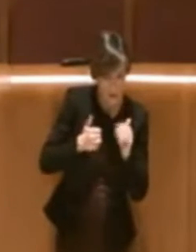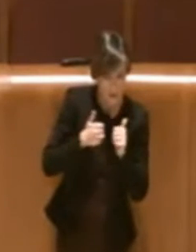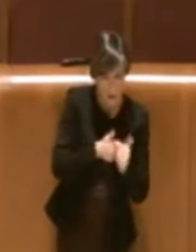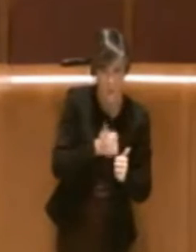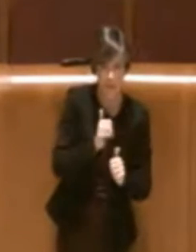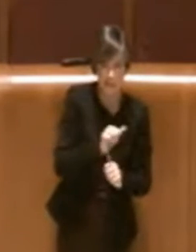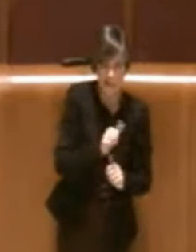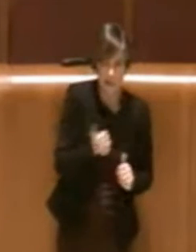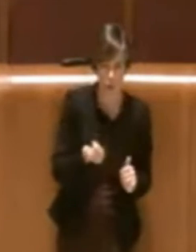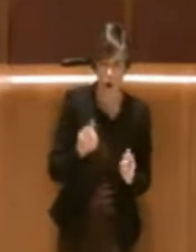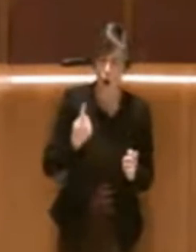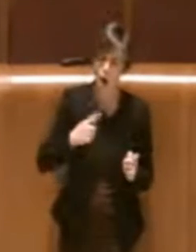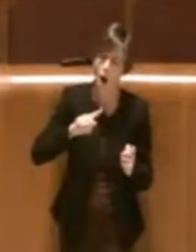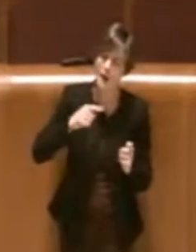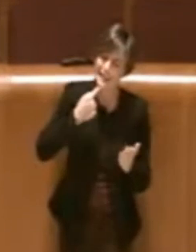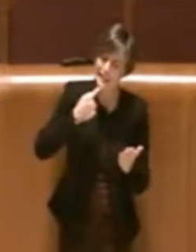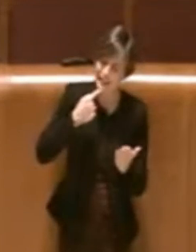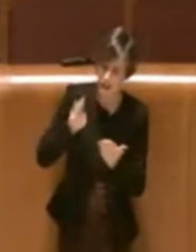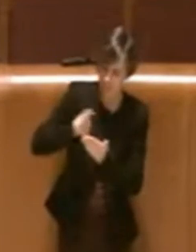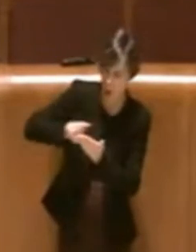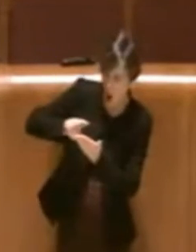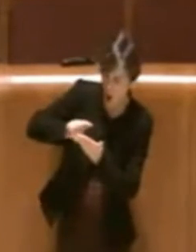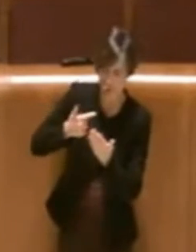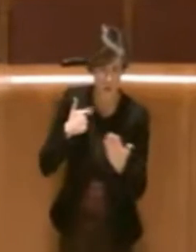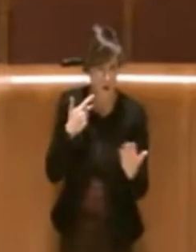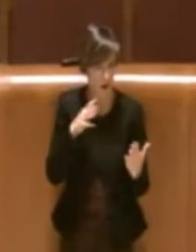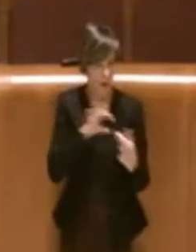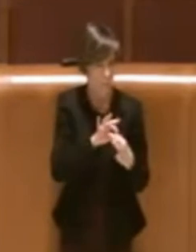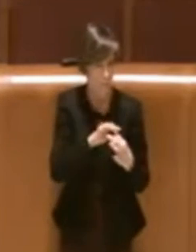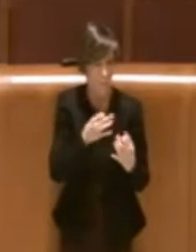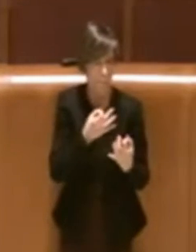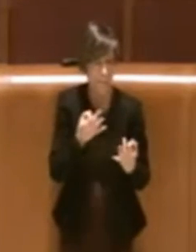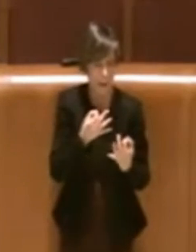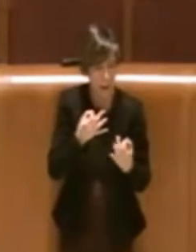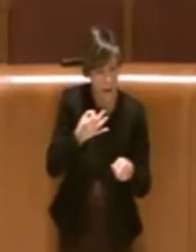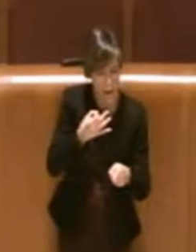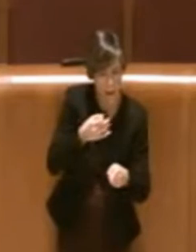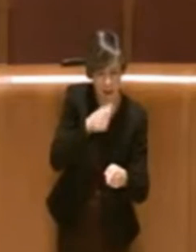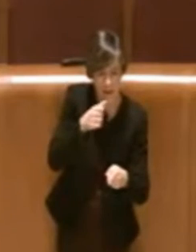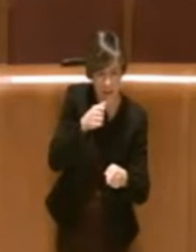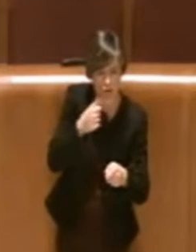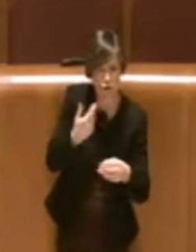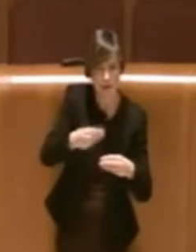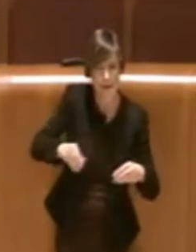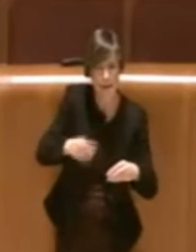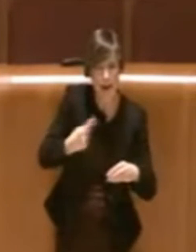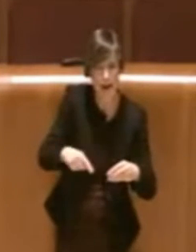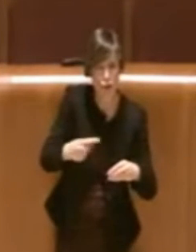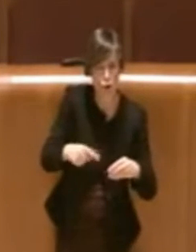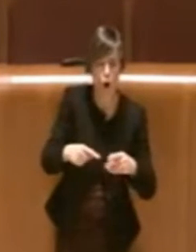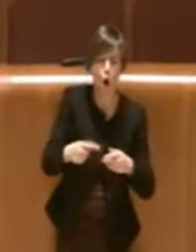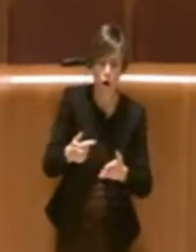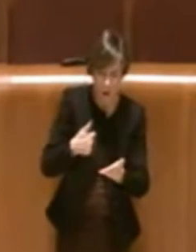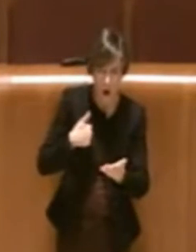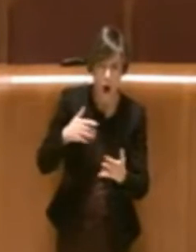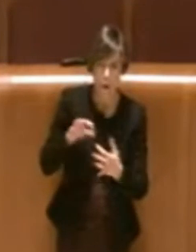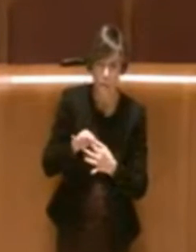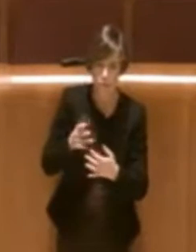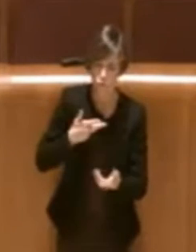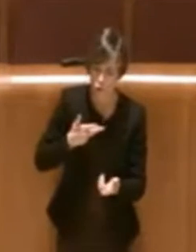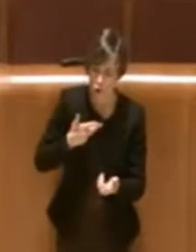maggiormente si riveleranno aderenti ai fabbisogni dei territori, e sulla base della proposta selezionata